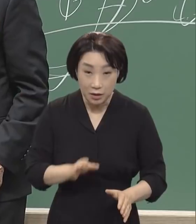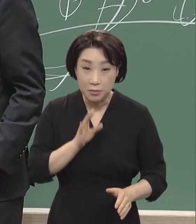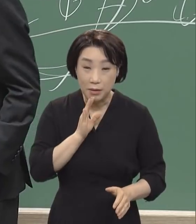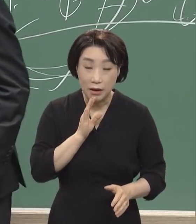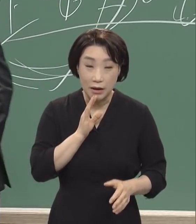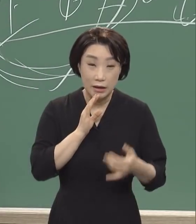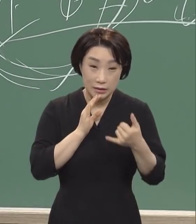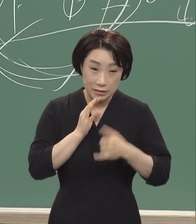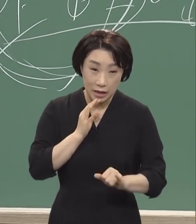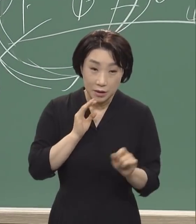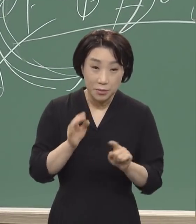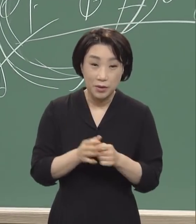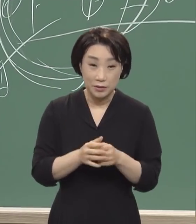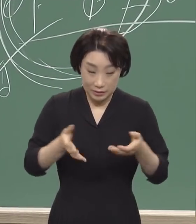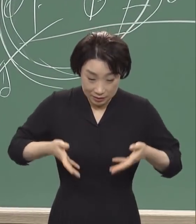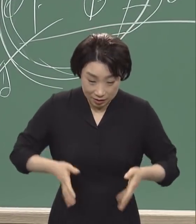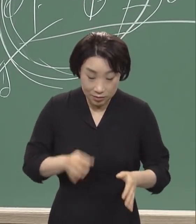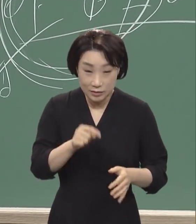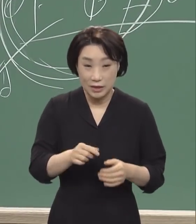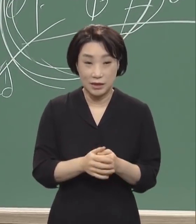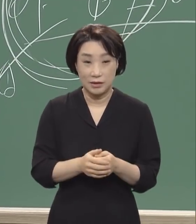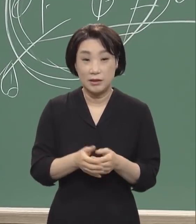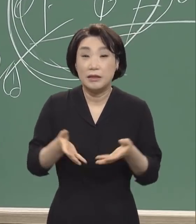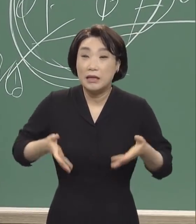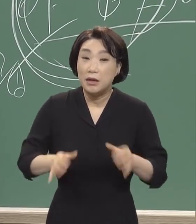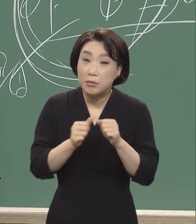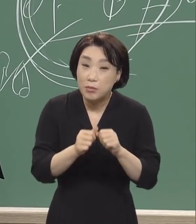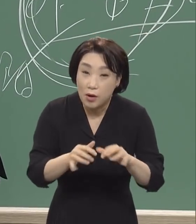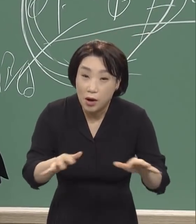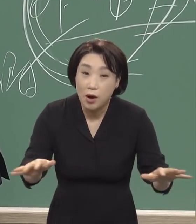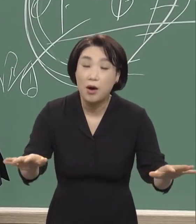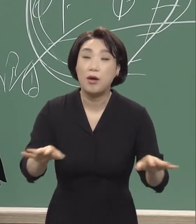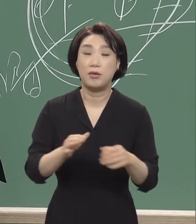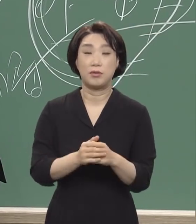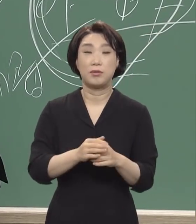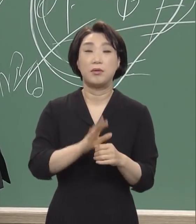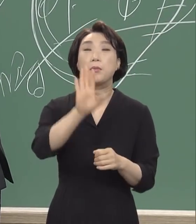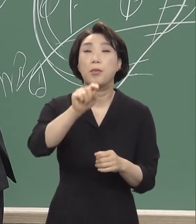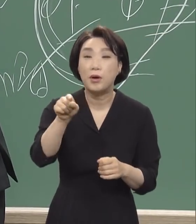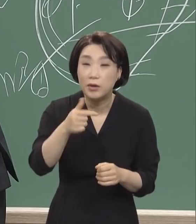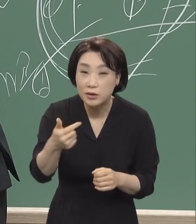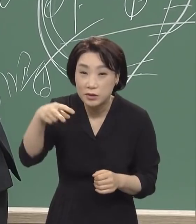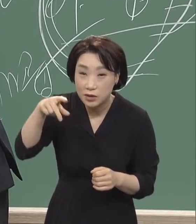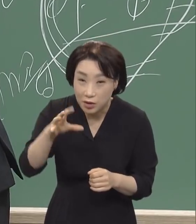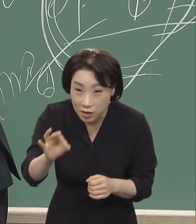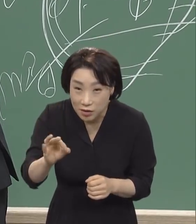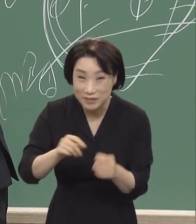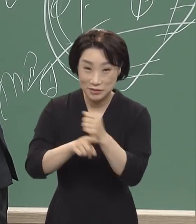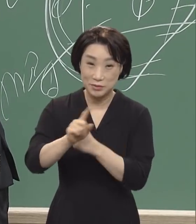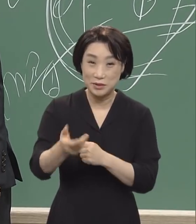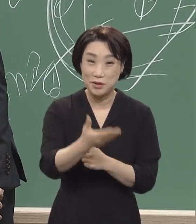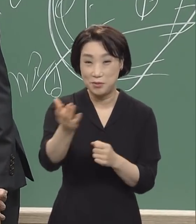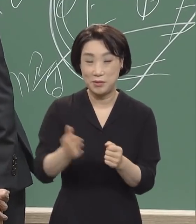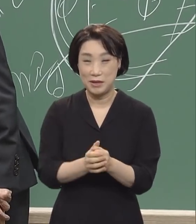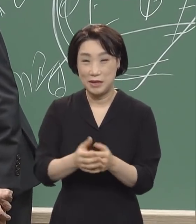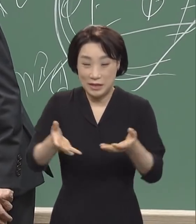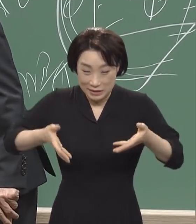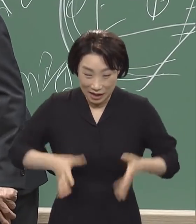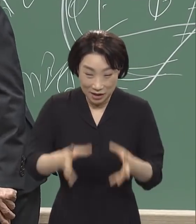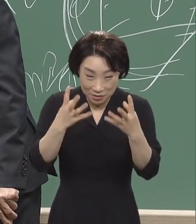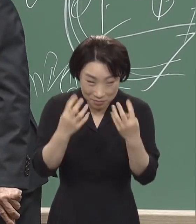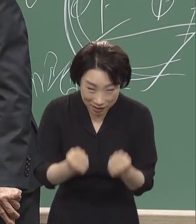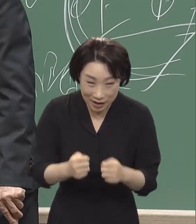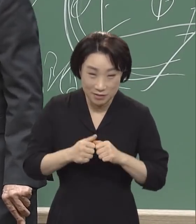자녀가 태어나서 생육하고 번성하라는 말은 많이 나서 많이